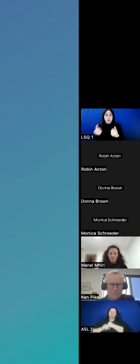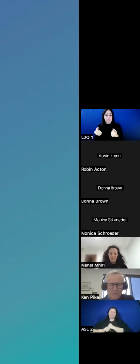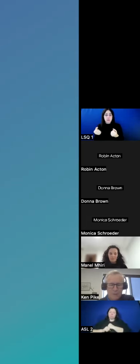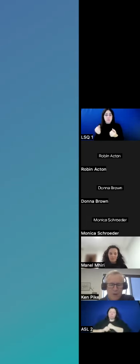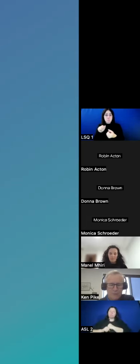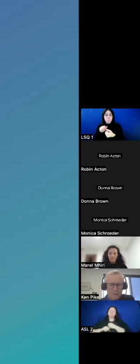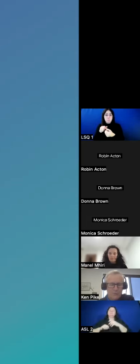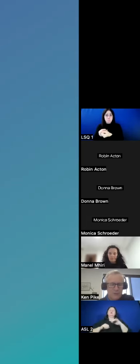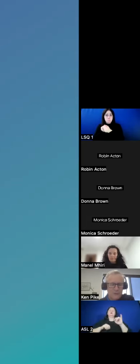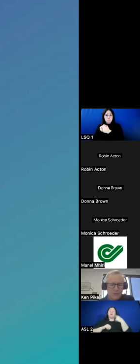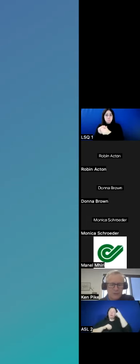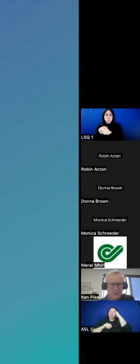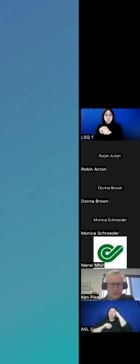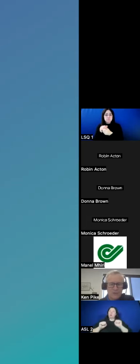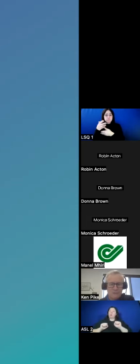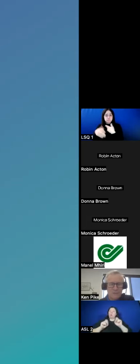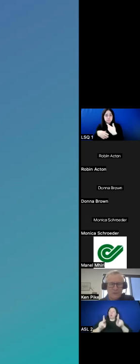pour